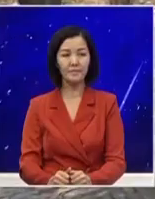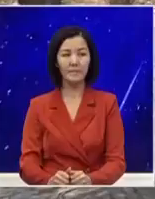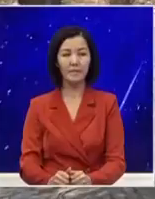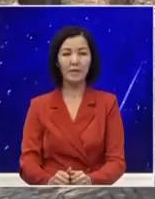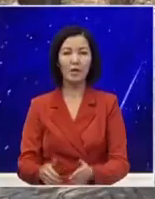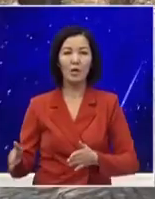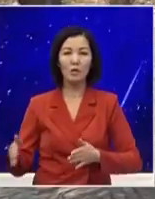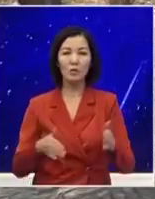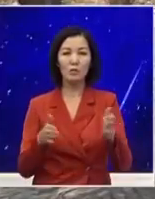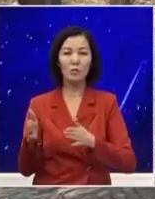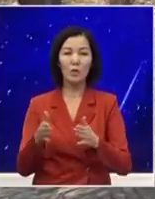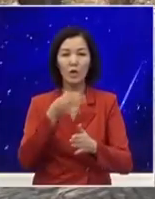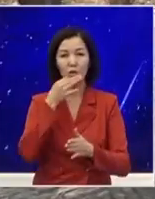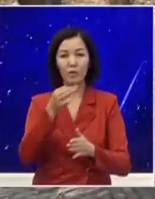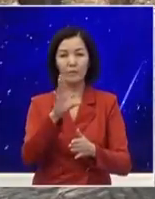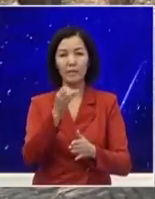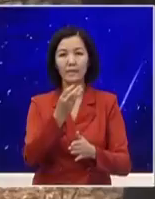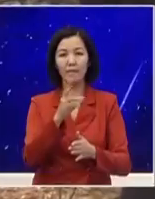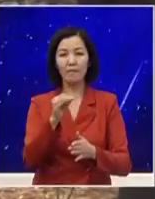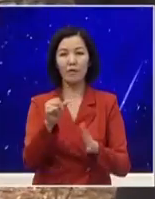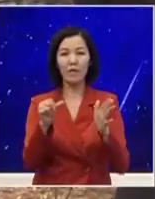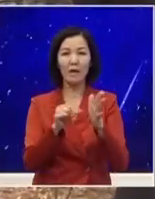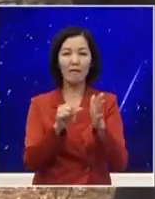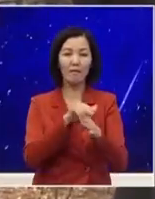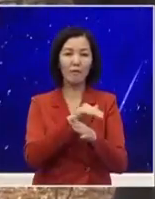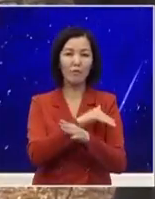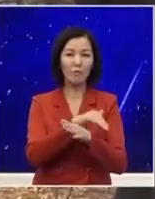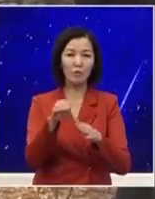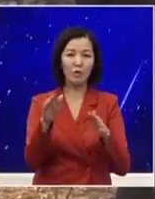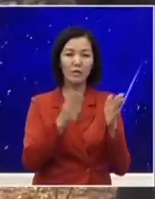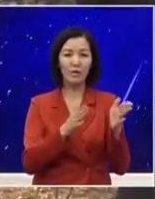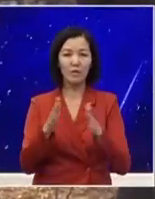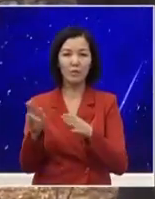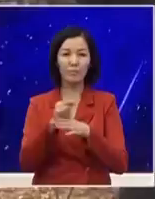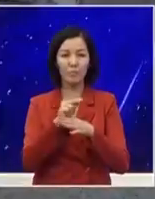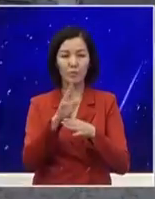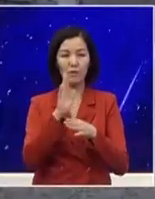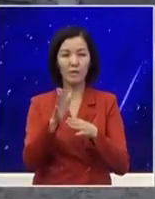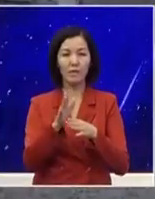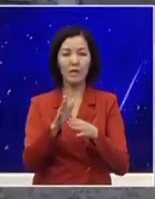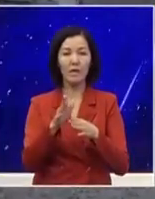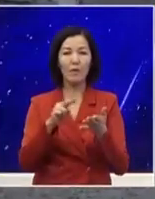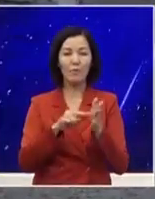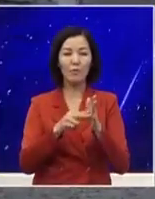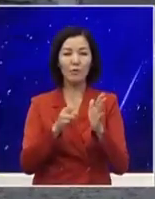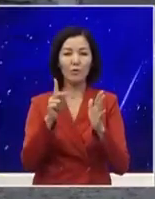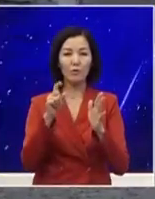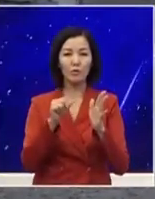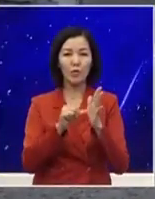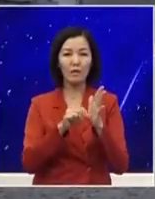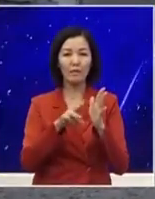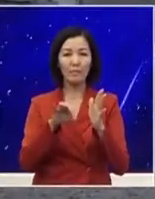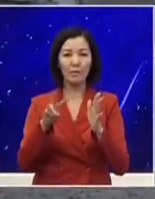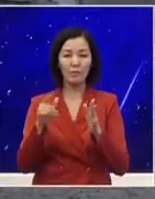Жолға жауаптылар Сәкен Сейфуллин көшесінен бөлек тағы 6 көшені ретке келтіріп, тас төсейміз дейді. Бұған қазынадан 106 миллион теңге